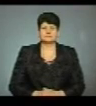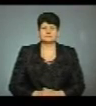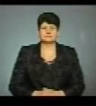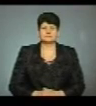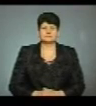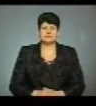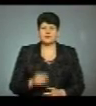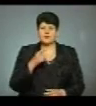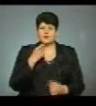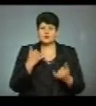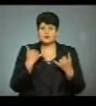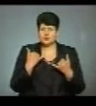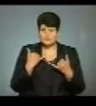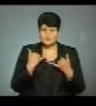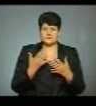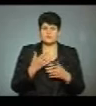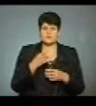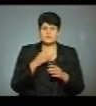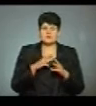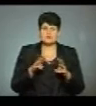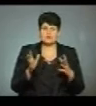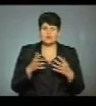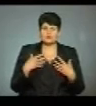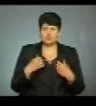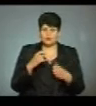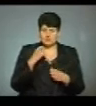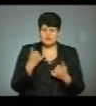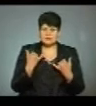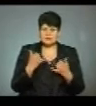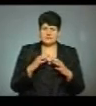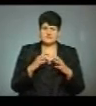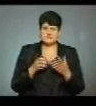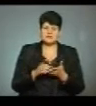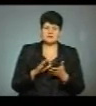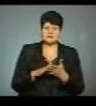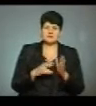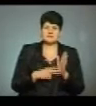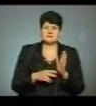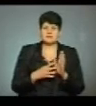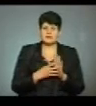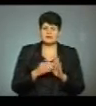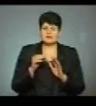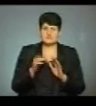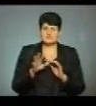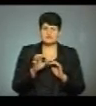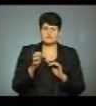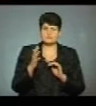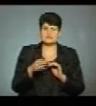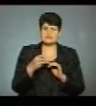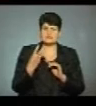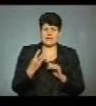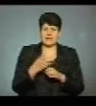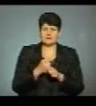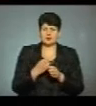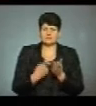За даними, які сьогодні оприлюднило Міністерство охорони здоров'я України, зараз у світі зареєстровано 79 553